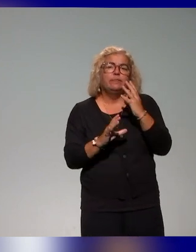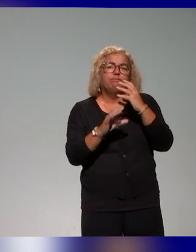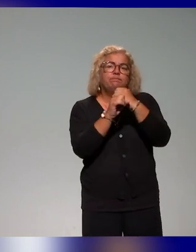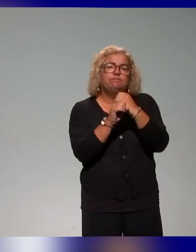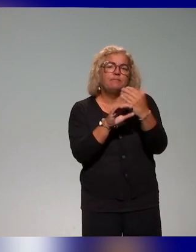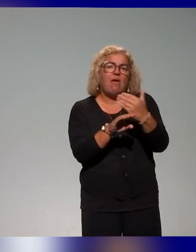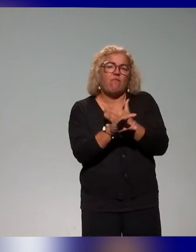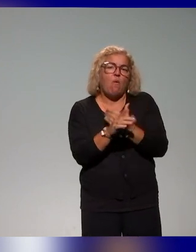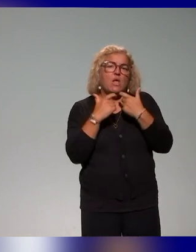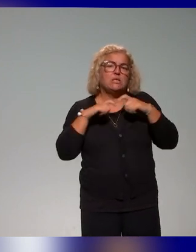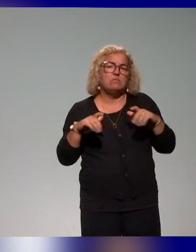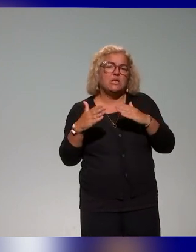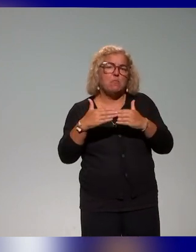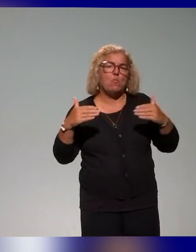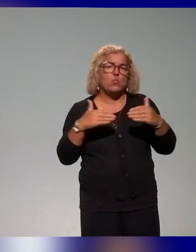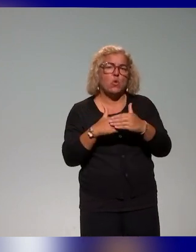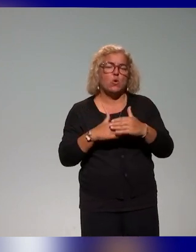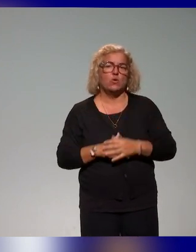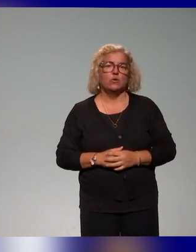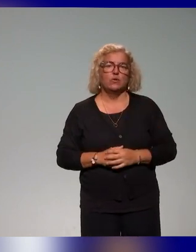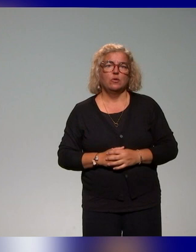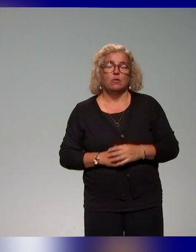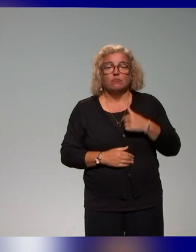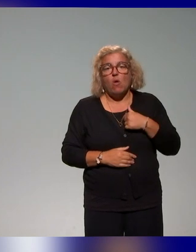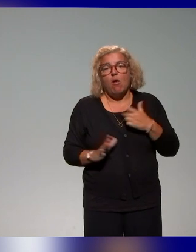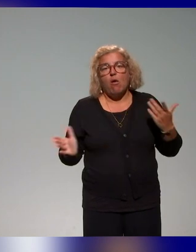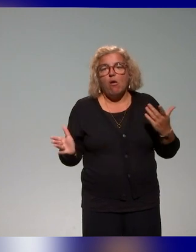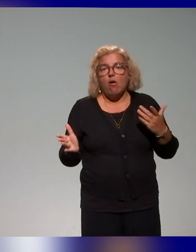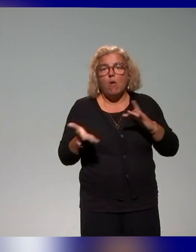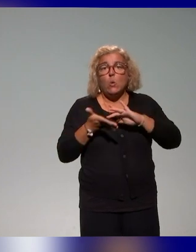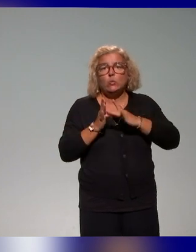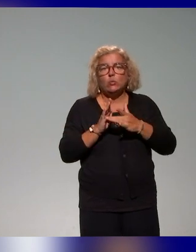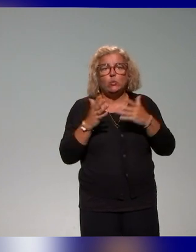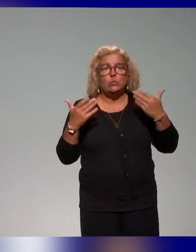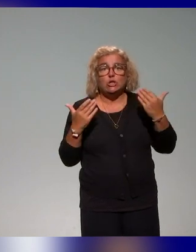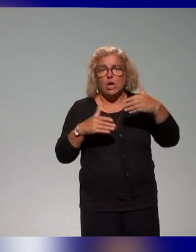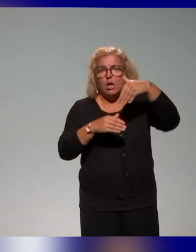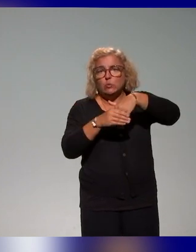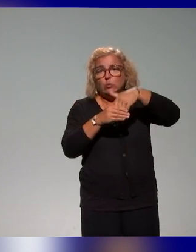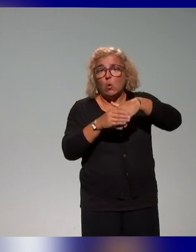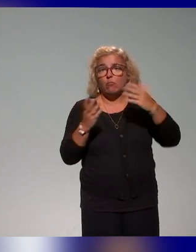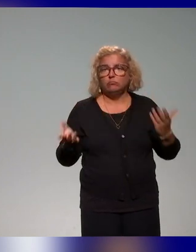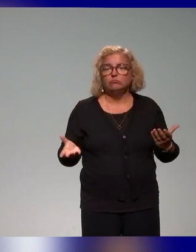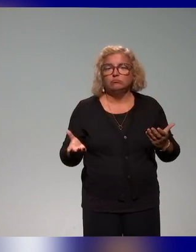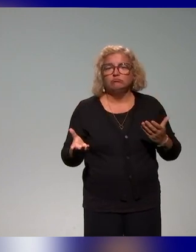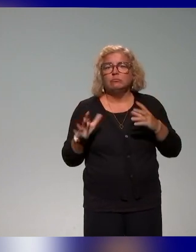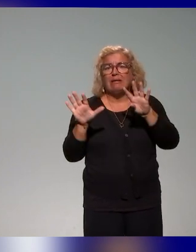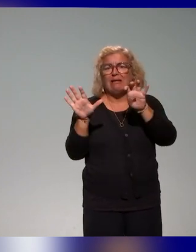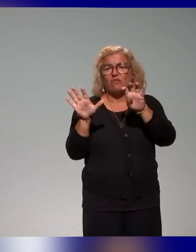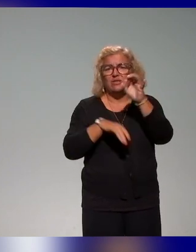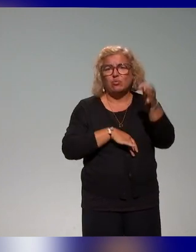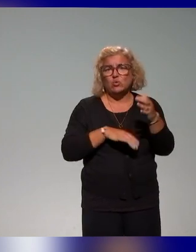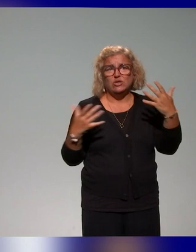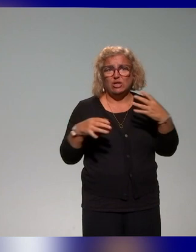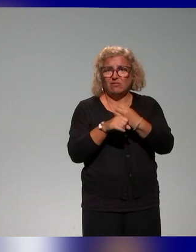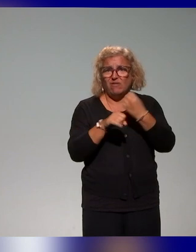Moodle, en sachant que j'ai pas fait grand-chose, hein, puisque déjà tout est natif dans Moodle, et c'est déjà près de 90% du travail fait